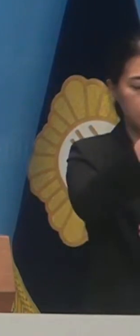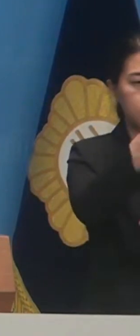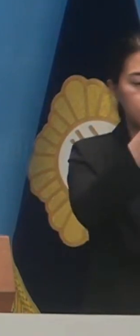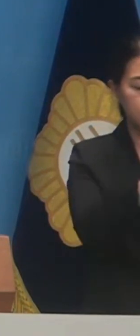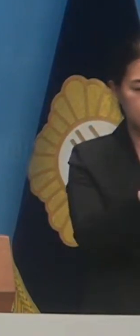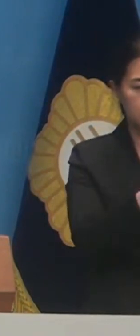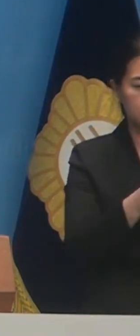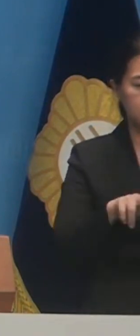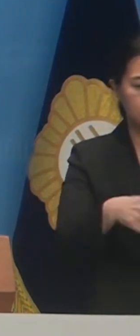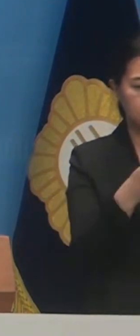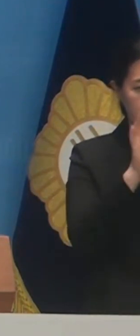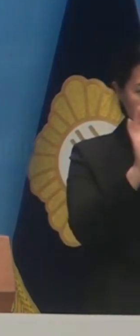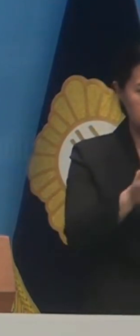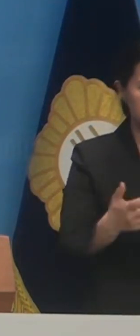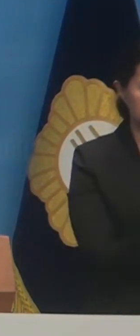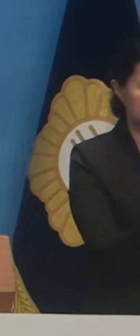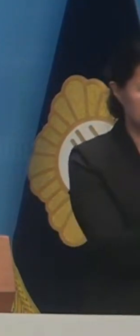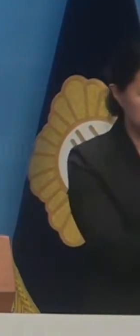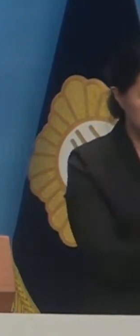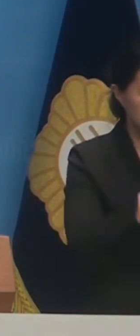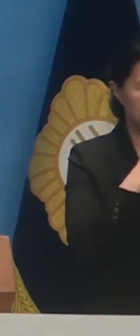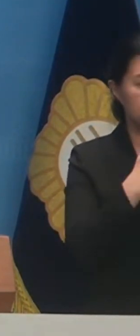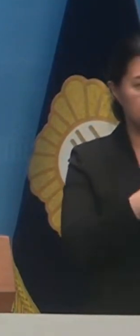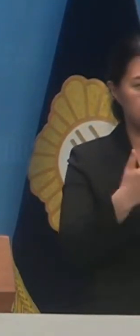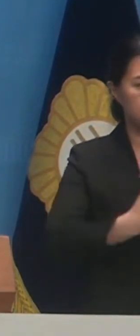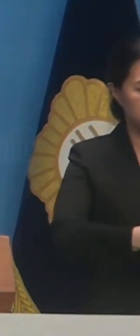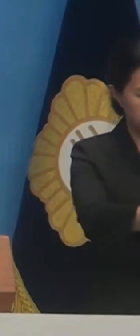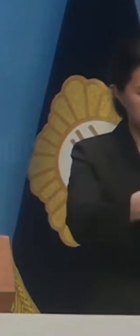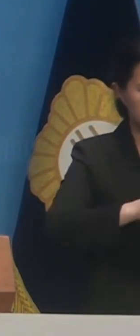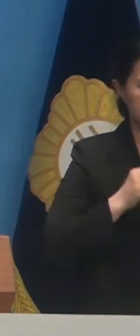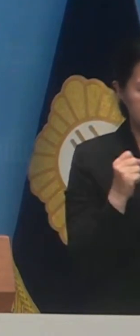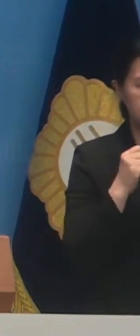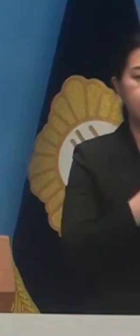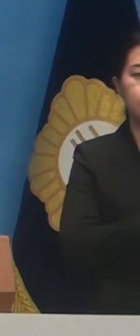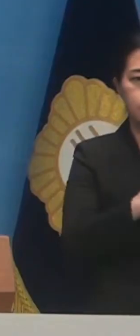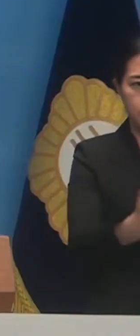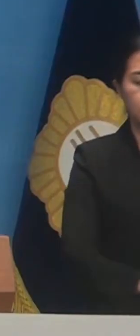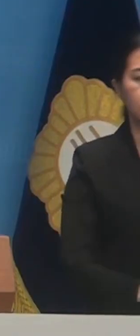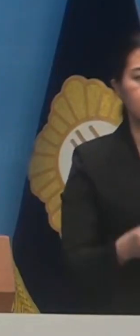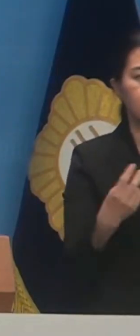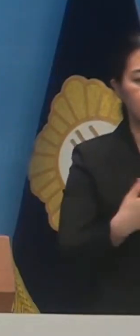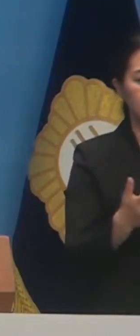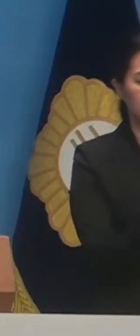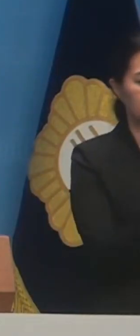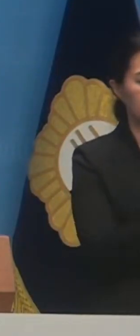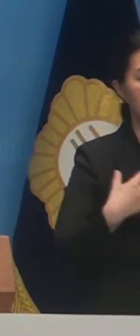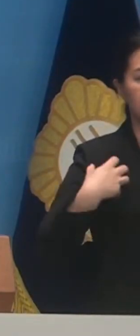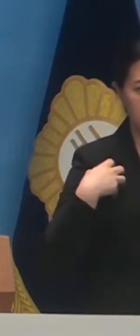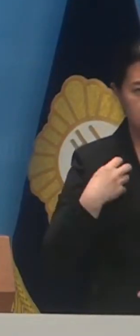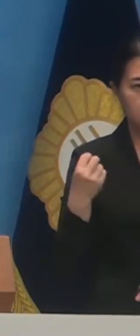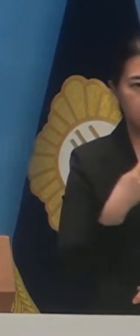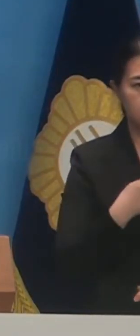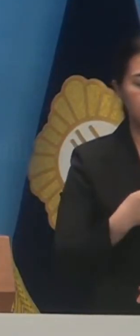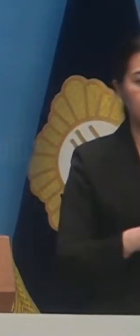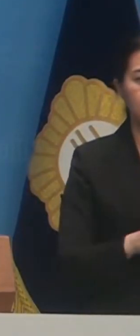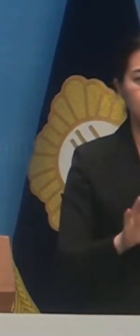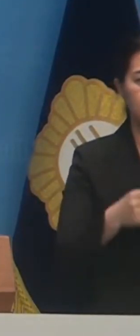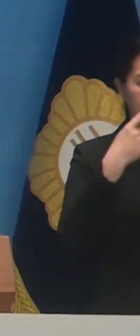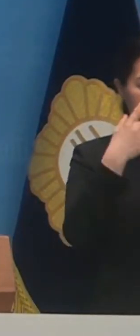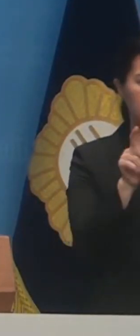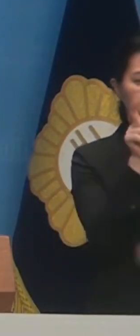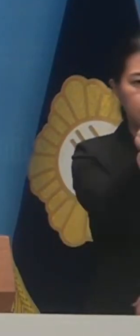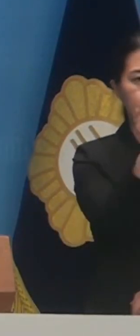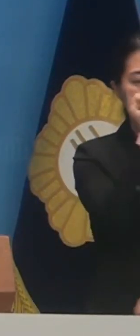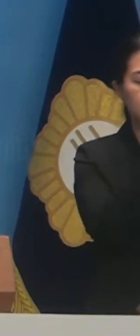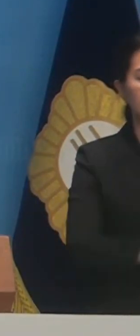제8조에도 정당이 민주적 기본 질서를 준수해야 한다고 규정하며 정당의 역할과 책임 또한 명확히